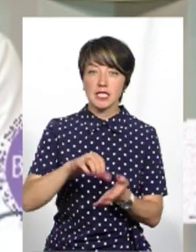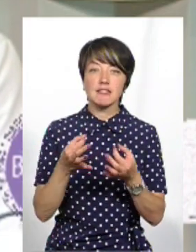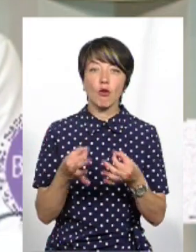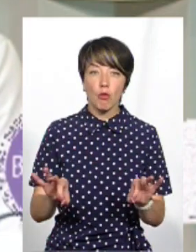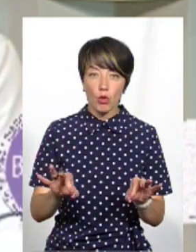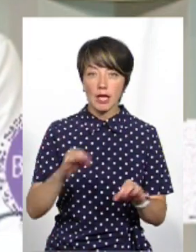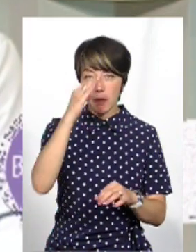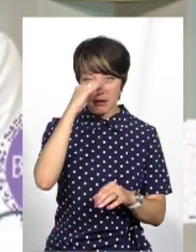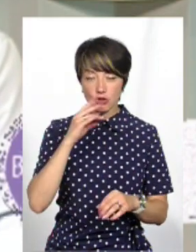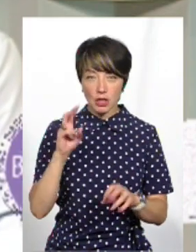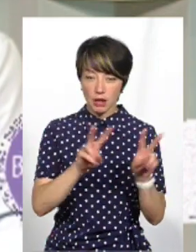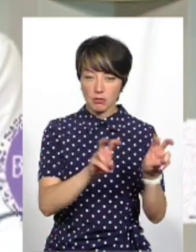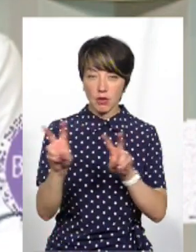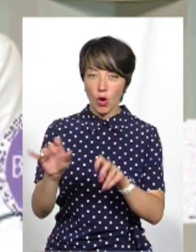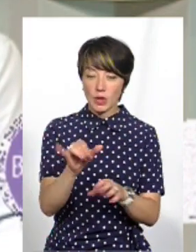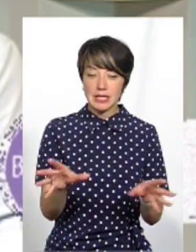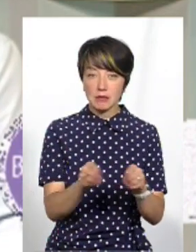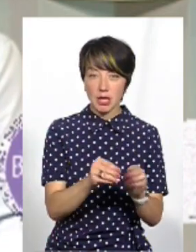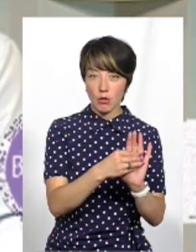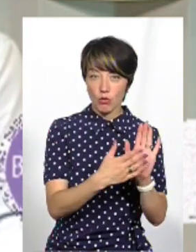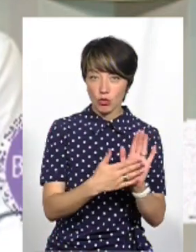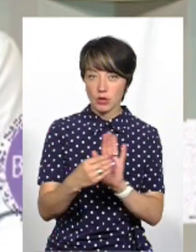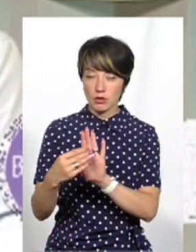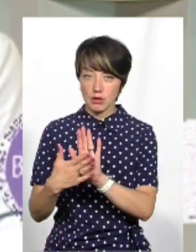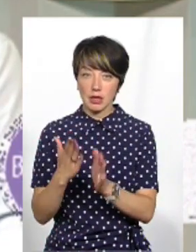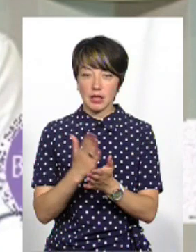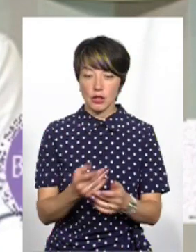представників «Свободи» і «Батьківщини». Тобто в них є спільні пункти, навіть якщо вони